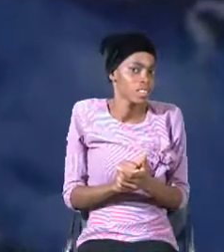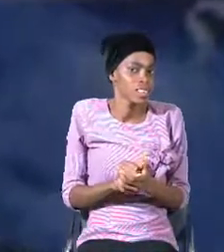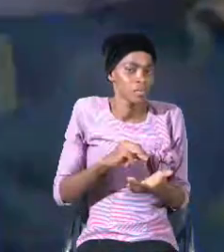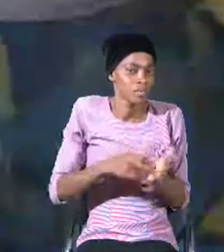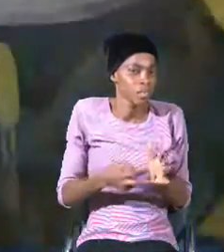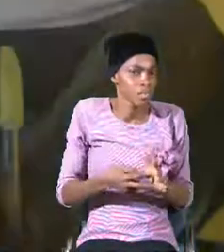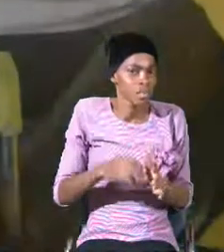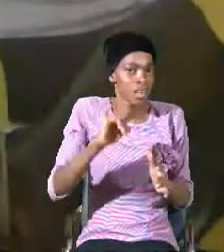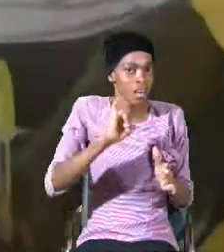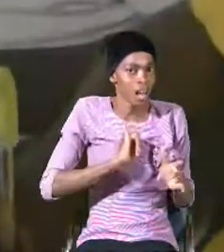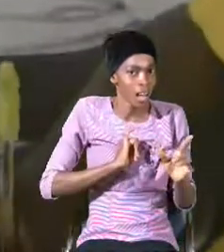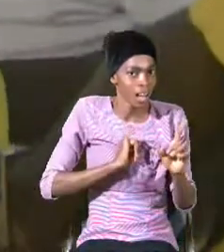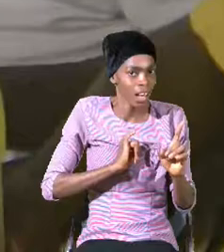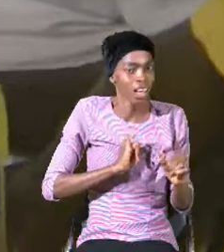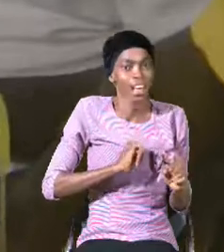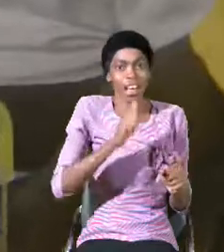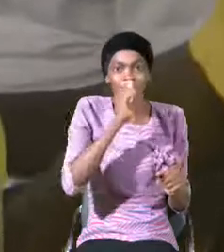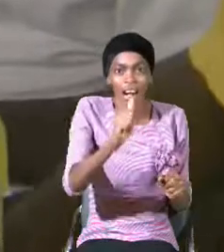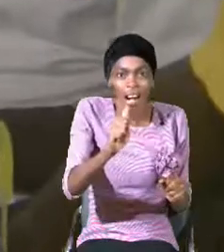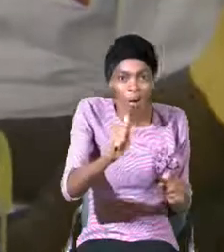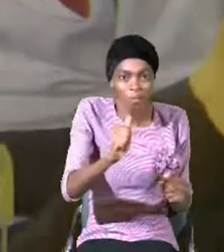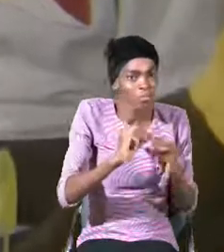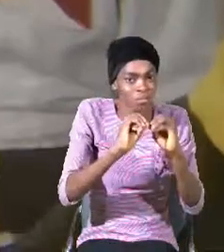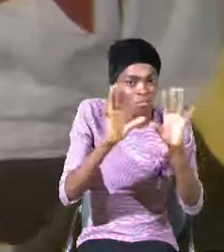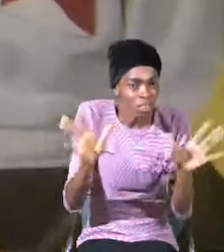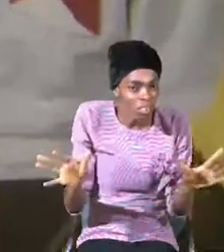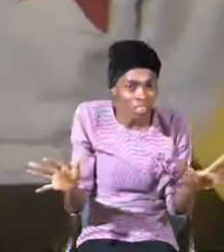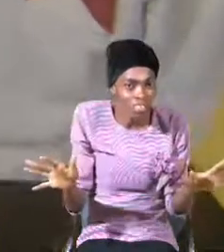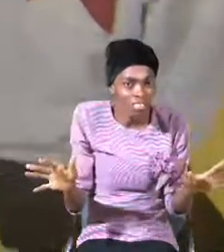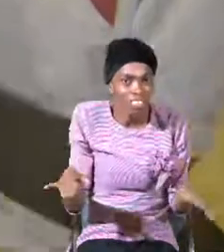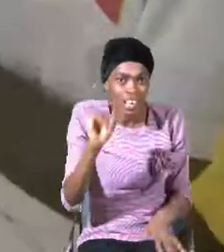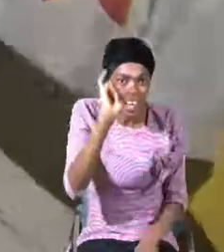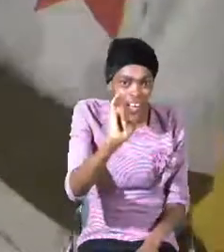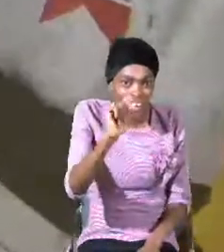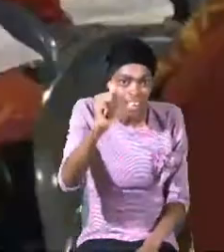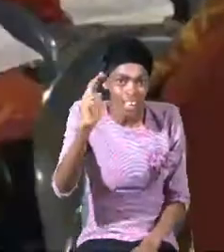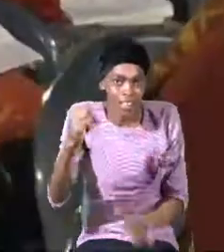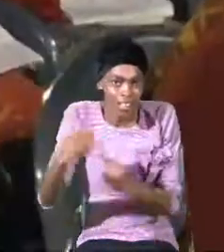C-H-R-I-S-T-I-A-N. Ça dit que je ne suis rien. Je ne suis rien.